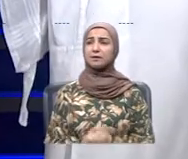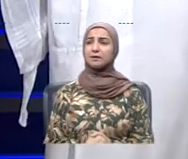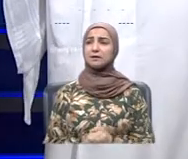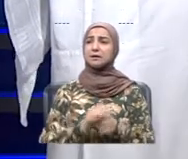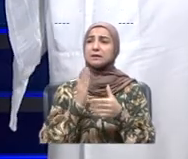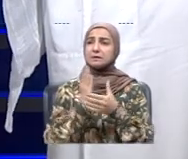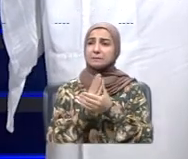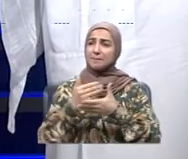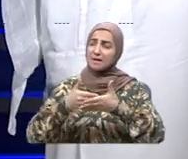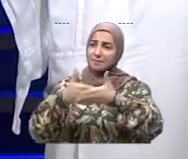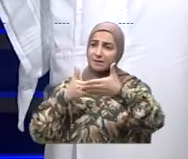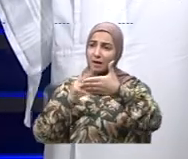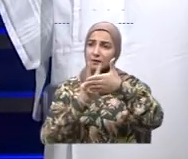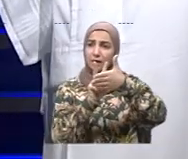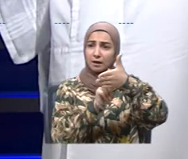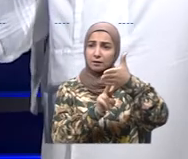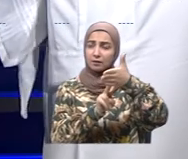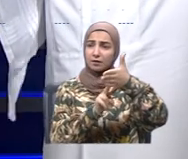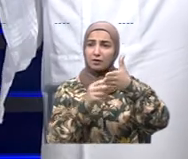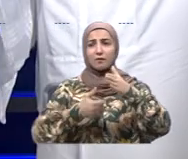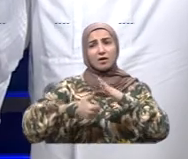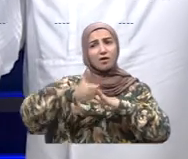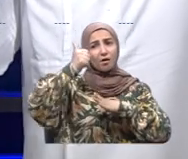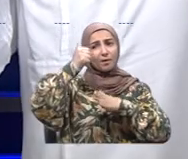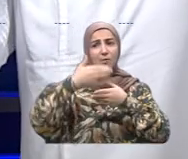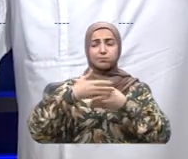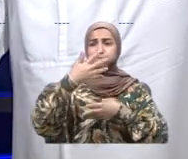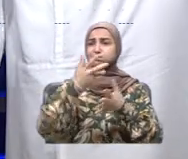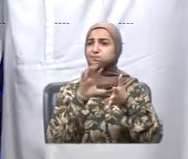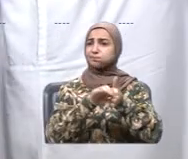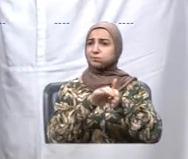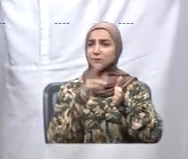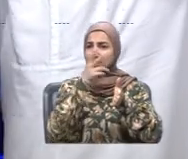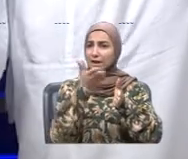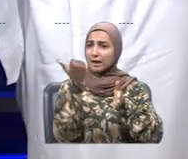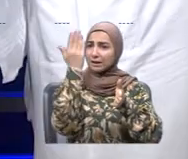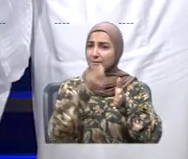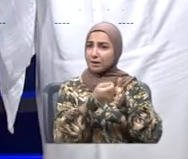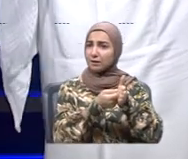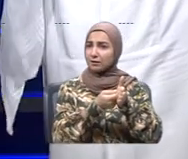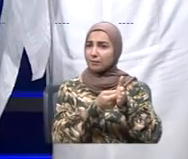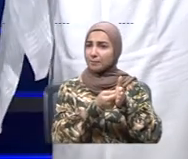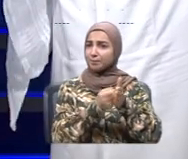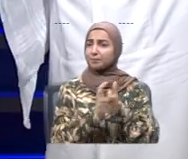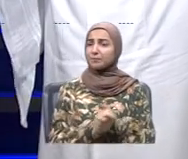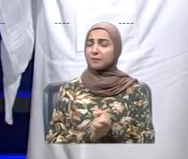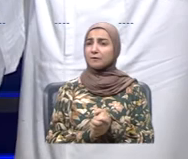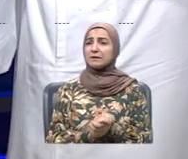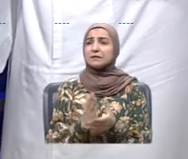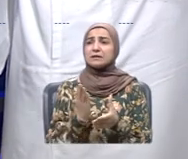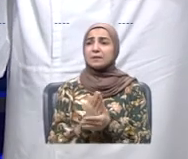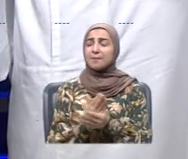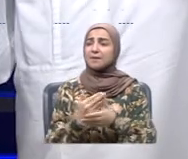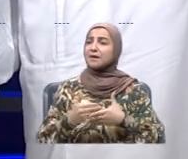أسباب العزوف التي عرضها في المقال السابق لا تكفي لتبرير أو تسويغ أسباب